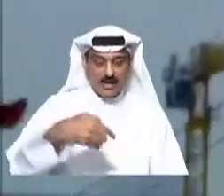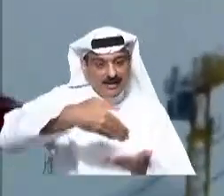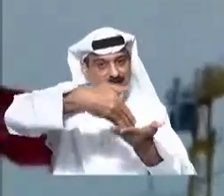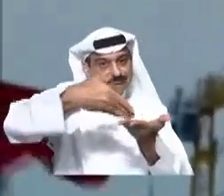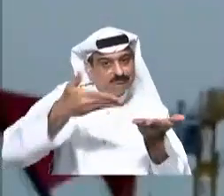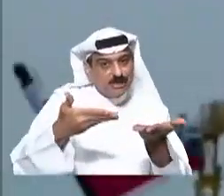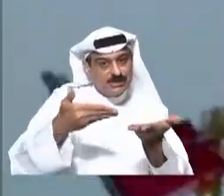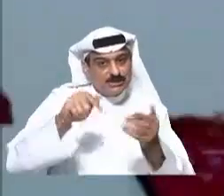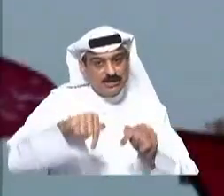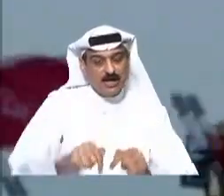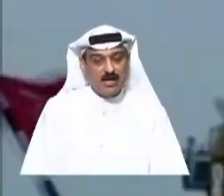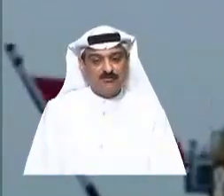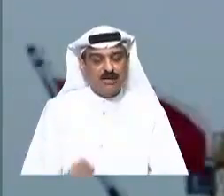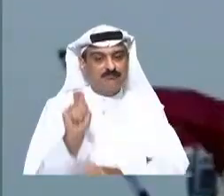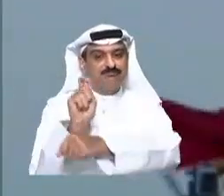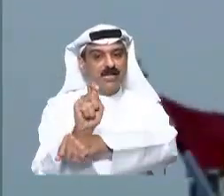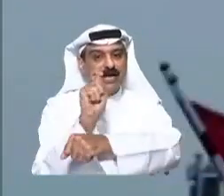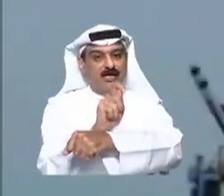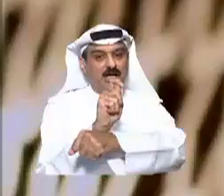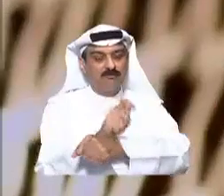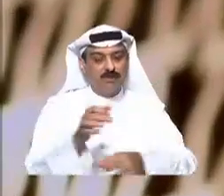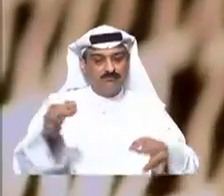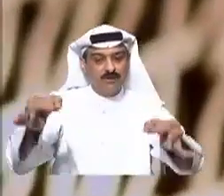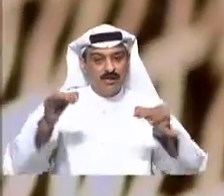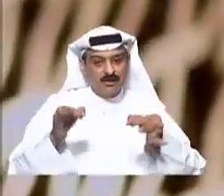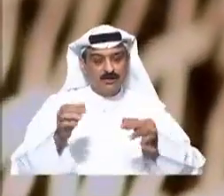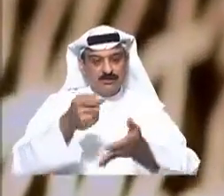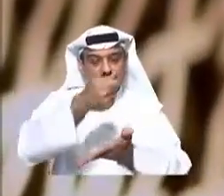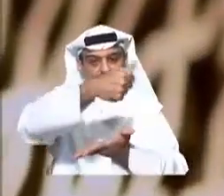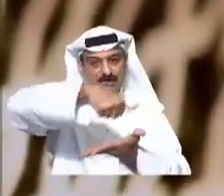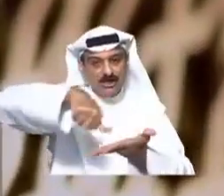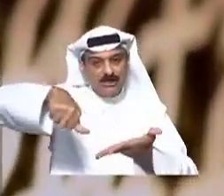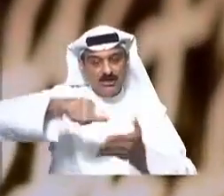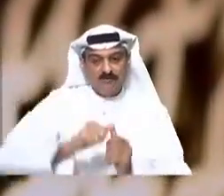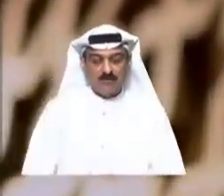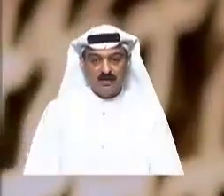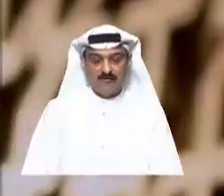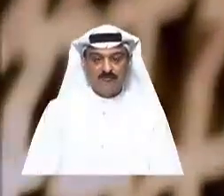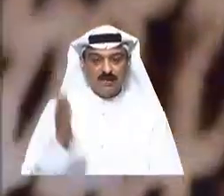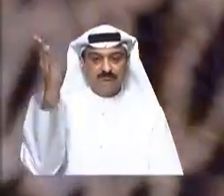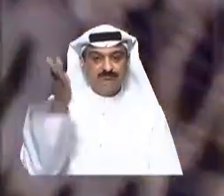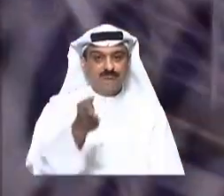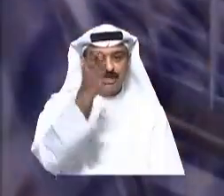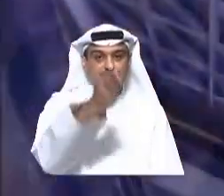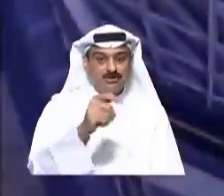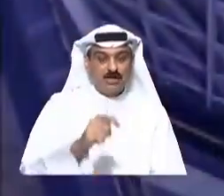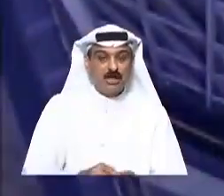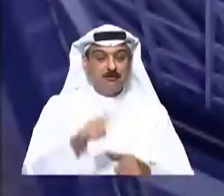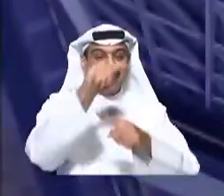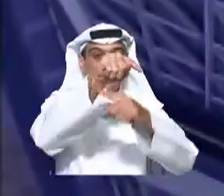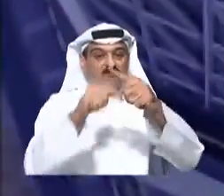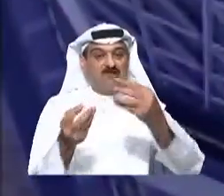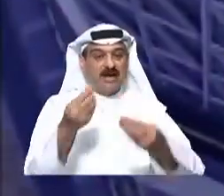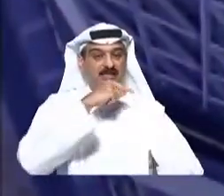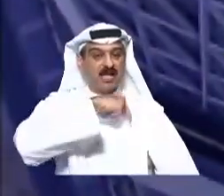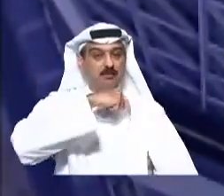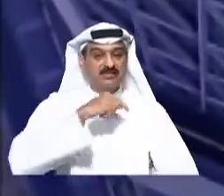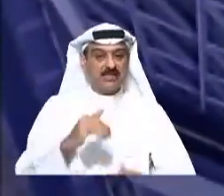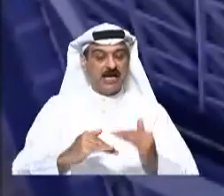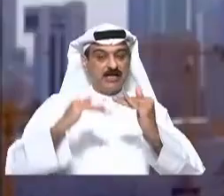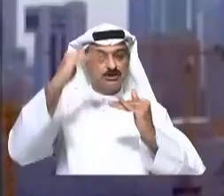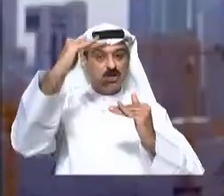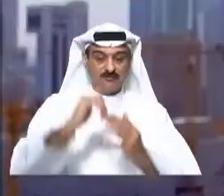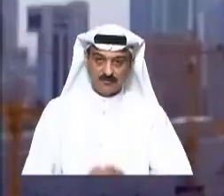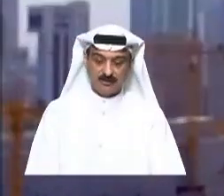أداة دين للاقتراض تلتزم الدولة بدفع قيمتها لمشتريها في تاريخ الاستحقاق مع الفائدة. أما التوريق فهو عملية